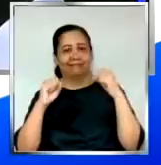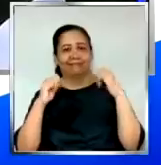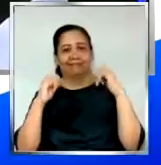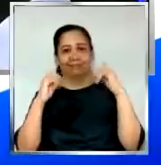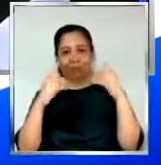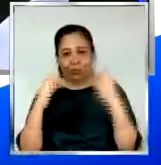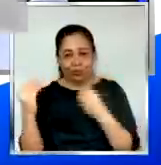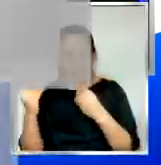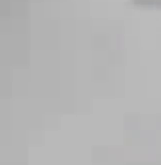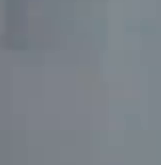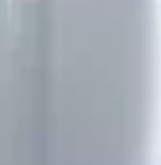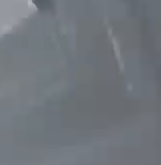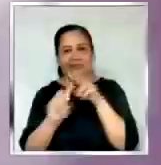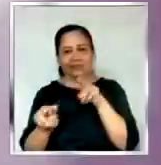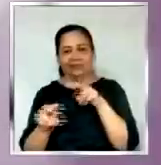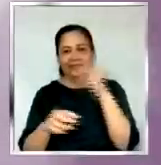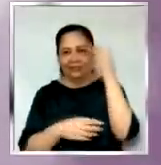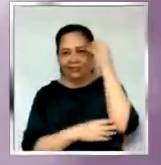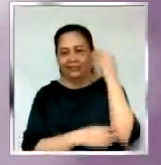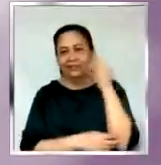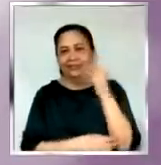Oscar Oida.